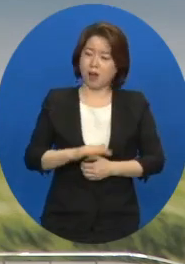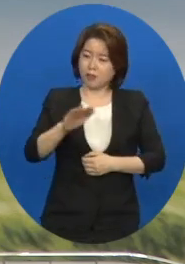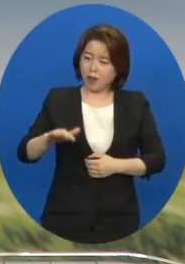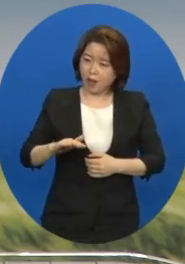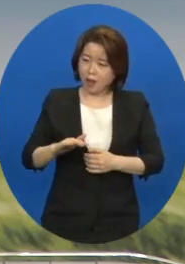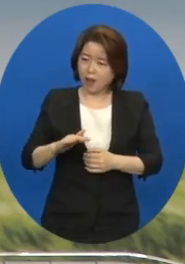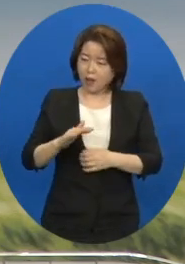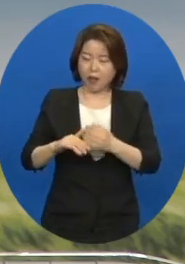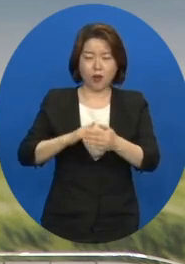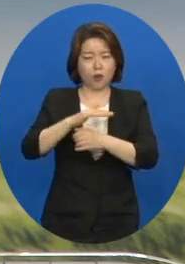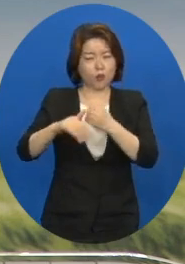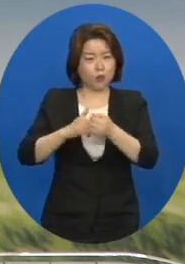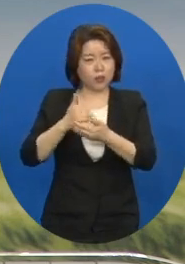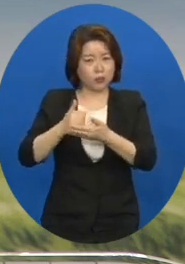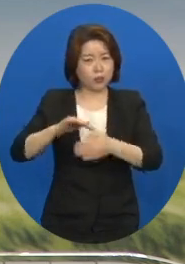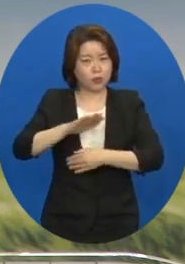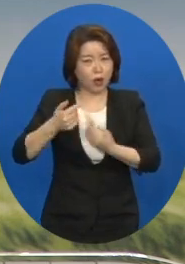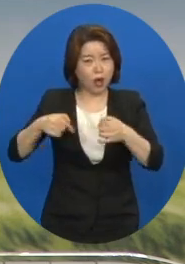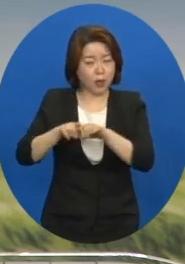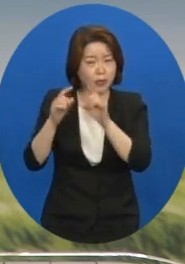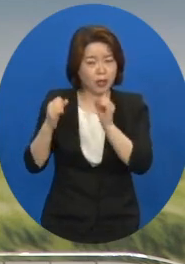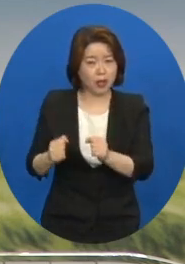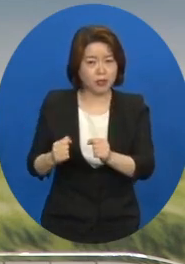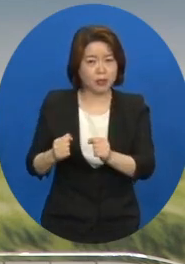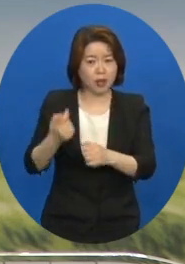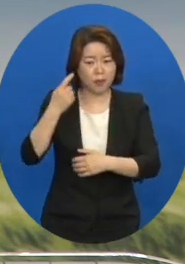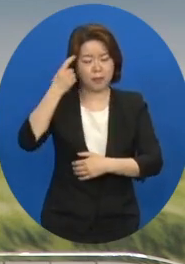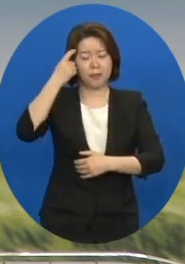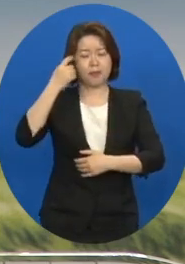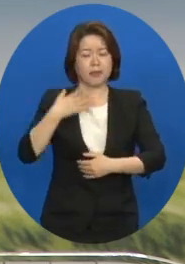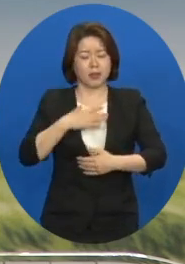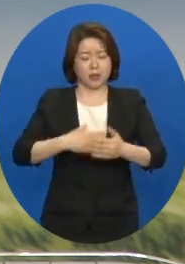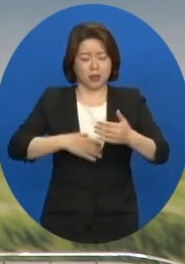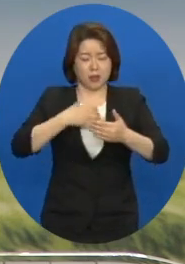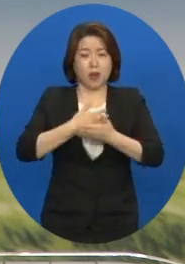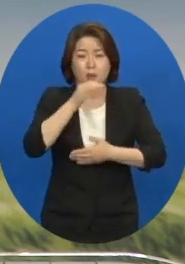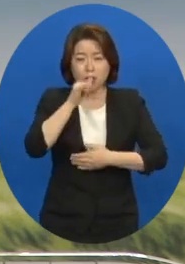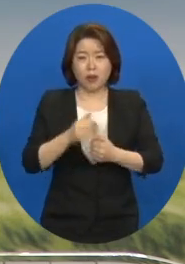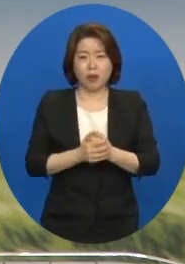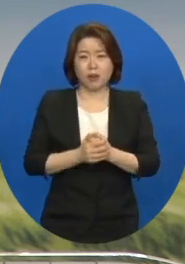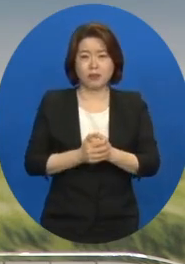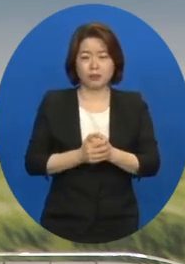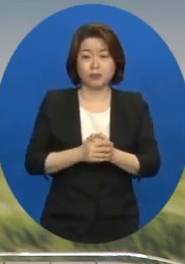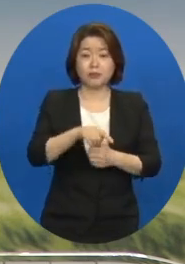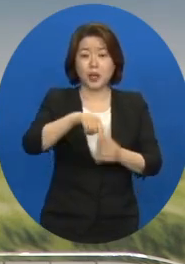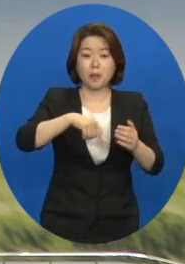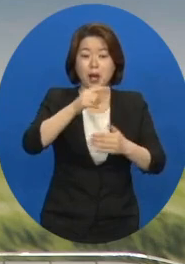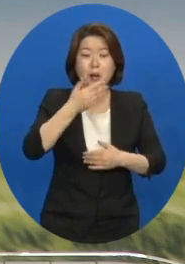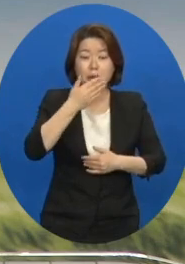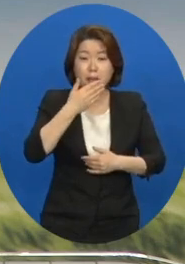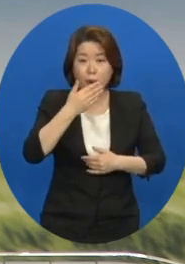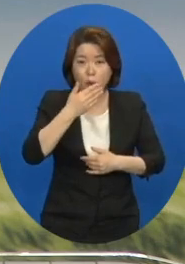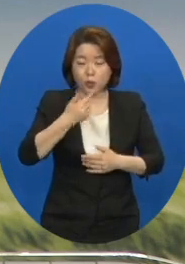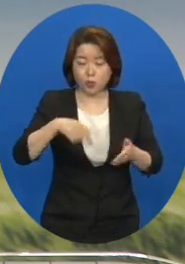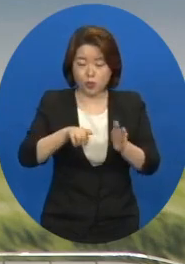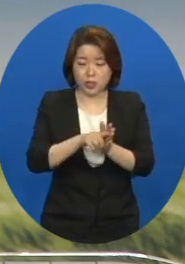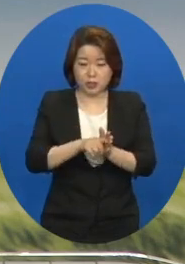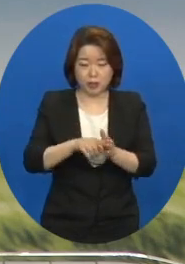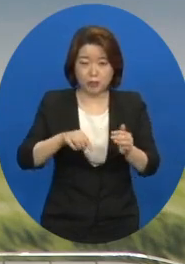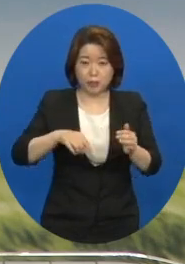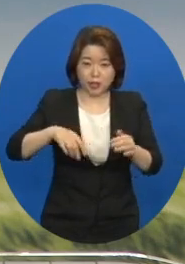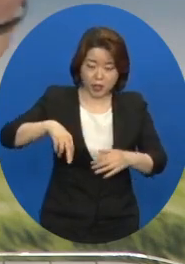함께 계신다. 그리고 이제 점심 식사를 하고 잠깐 숙소로 가려고 나오는데 그 로비